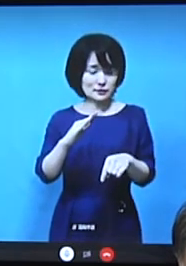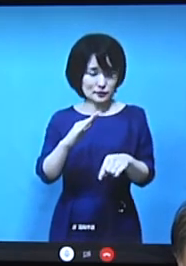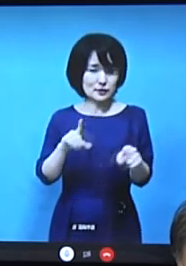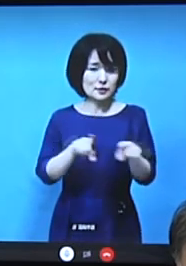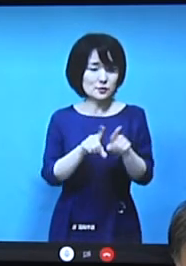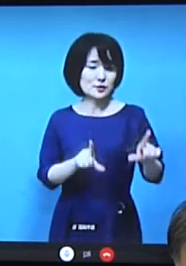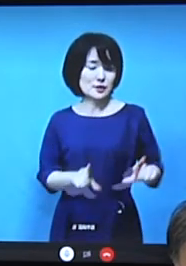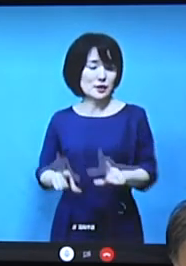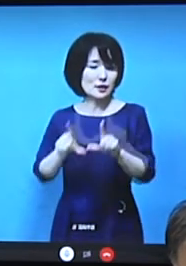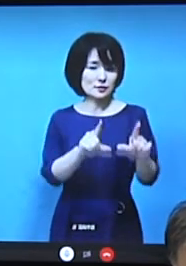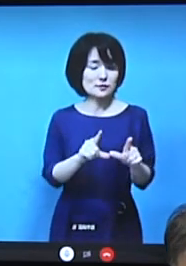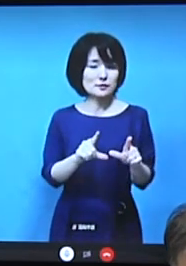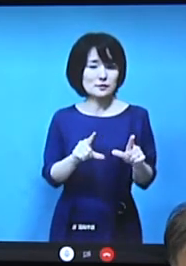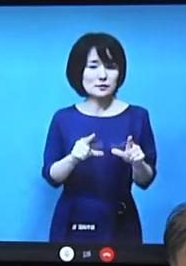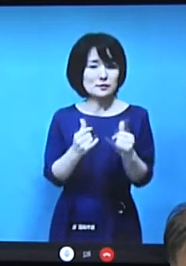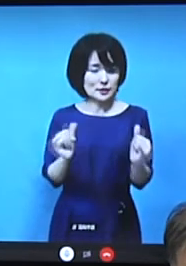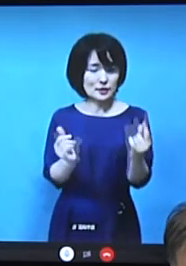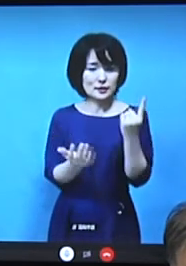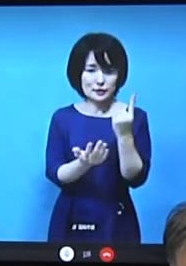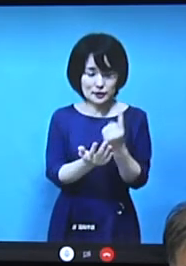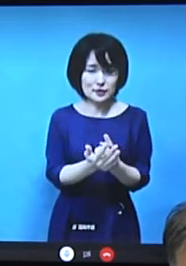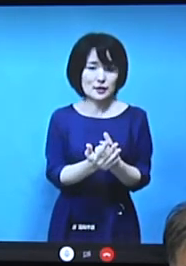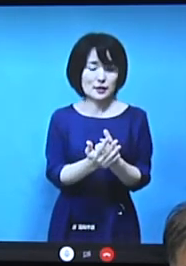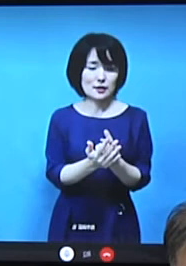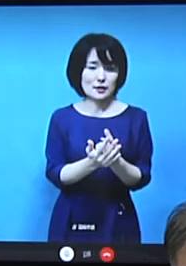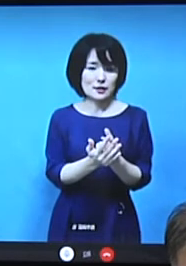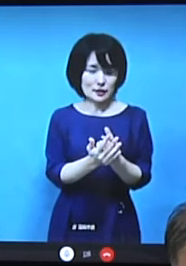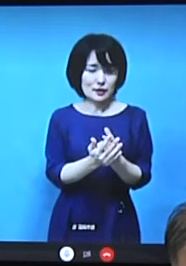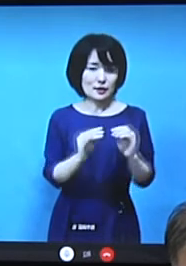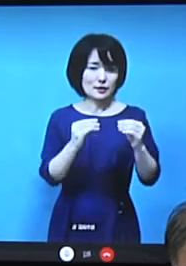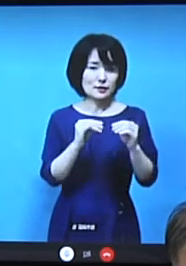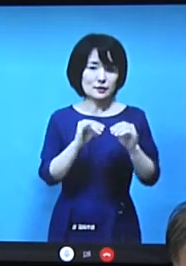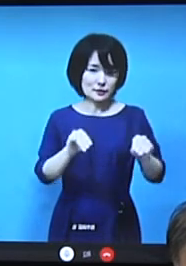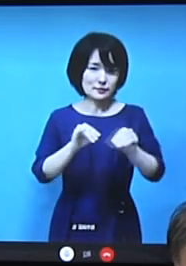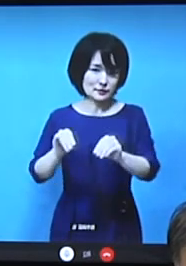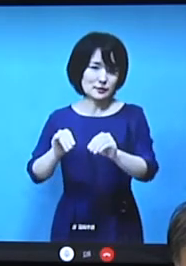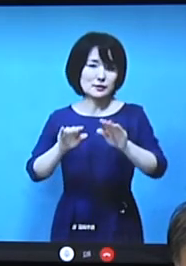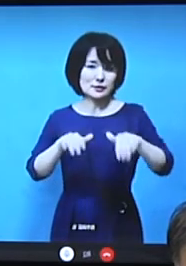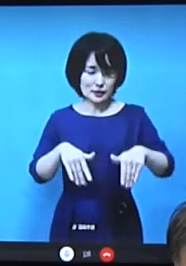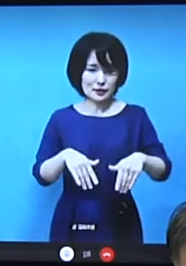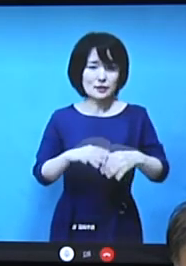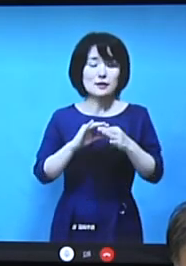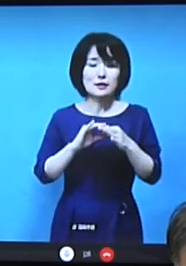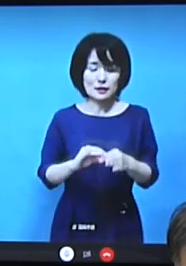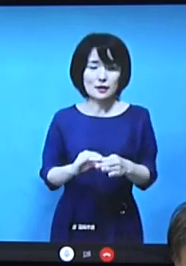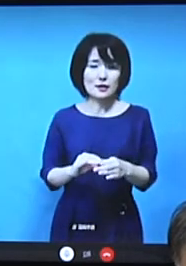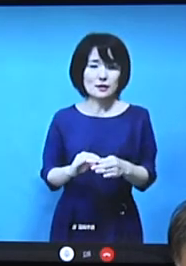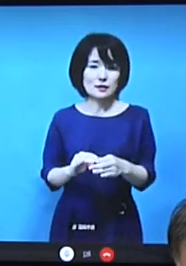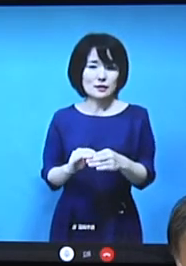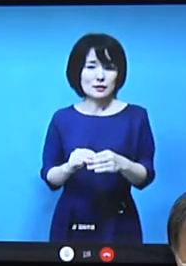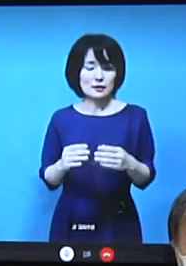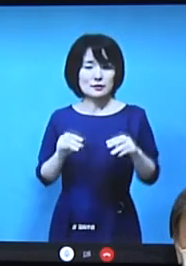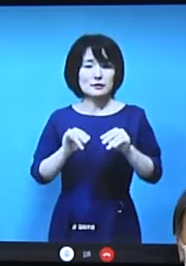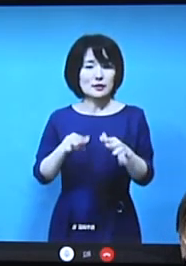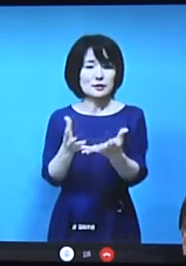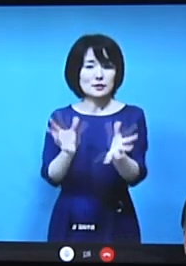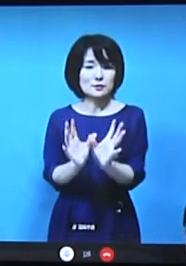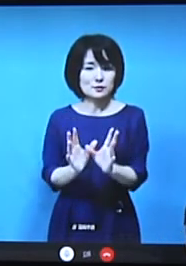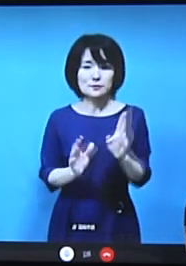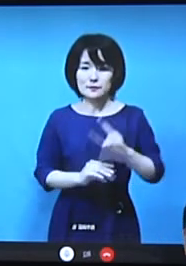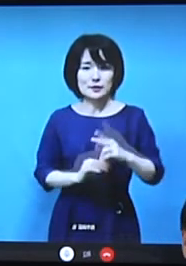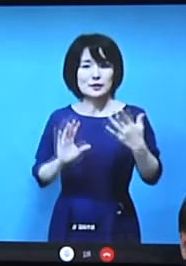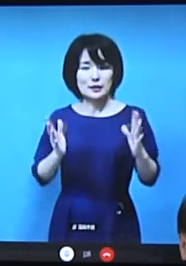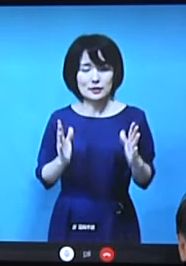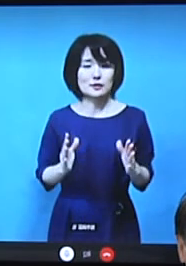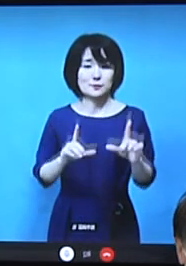どの対応を行わないという話でしたけれども、実際もともとは1人の感染者から5人にまで広がればクラスターという形だったと思う